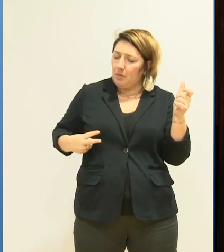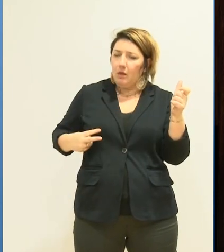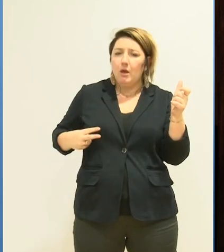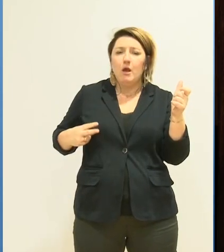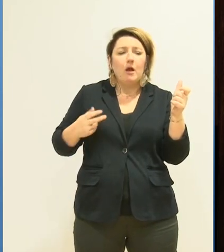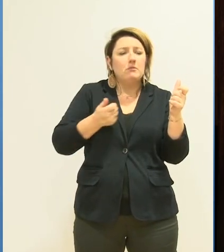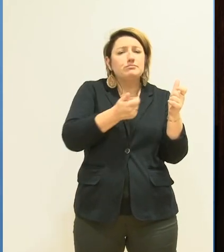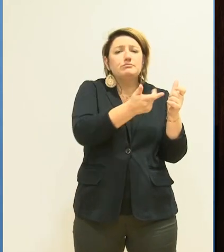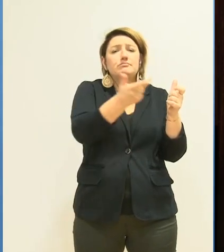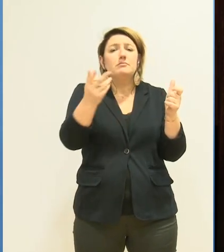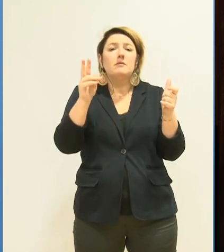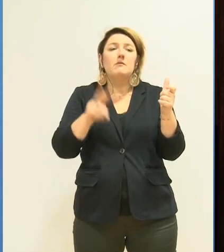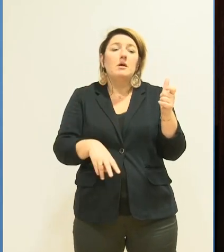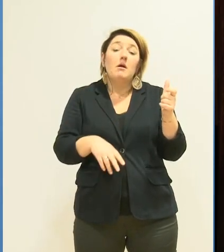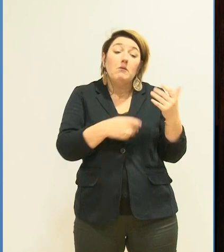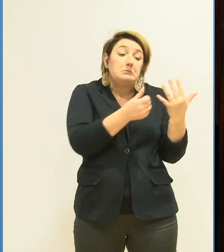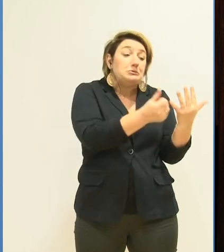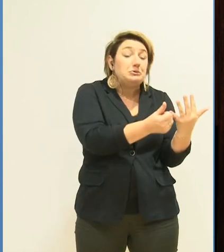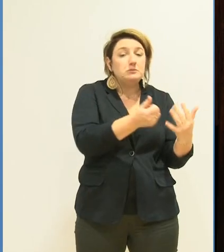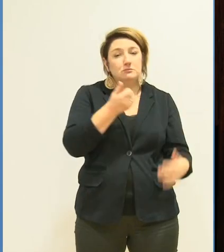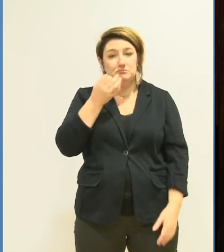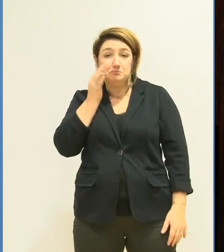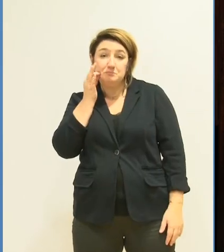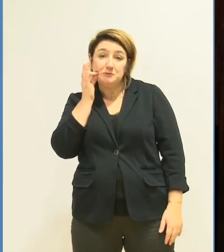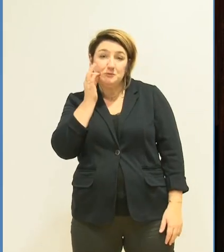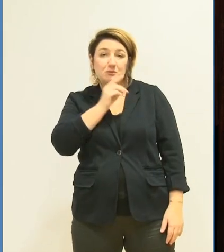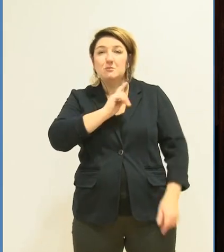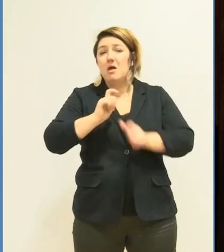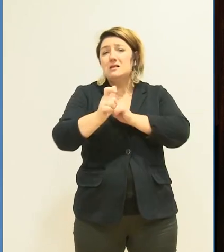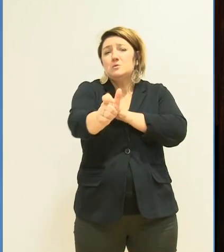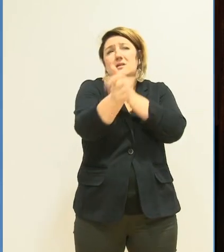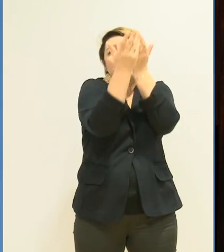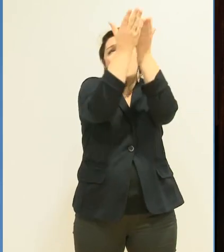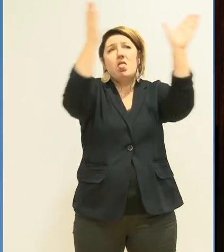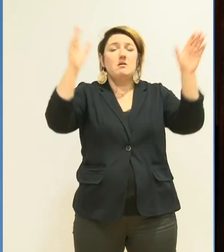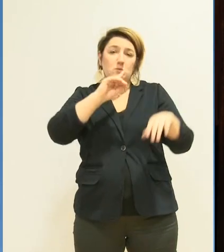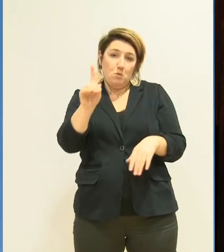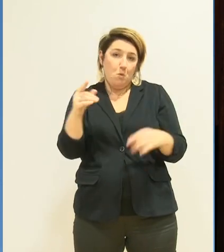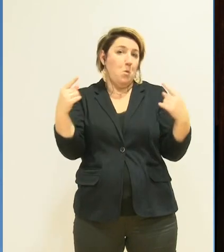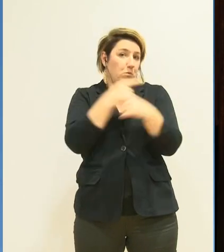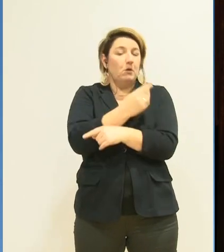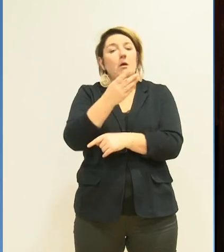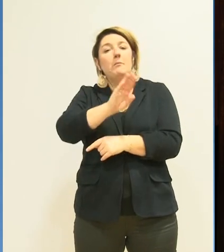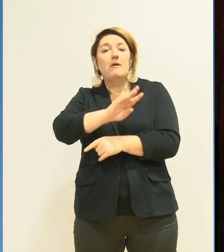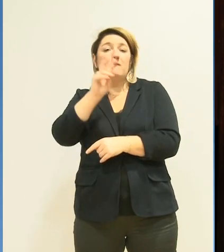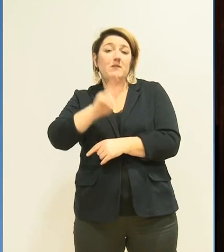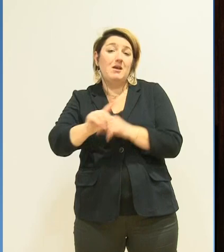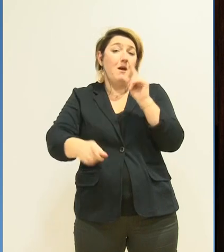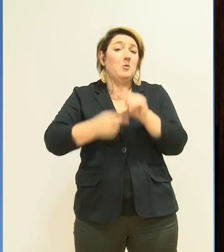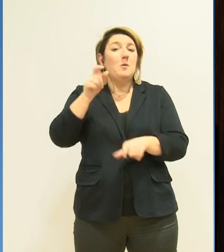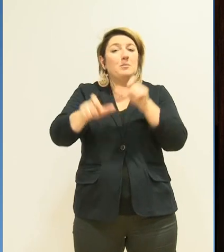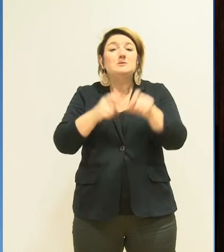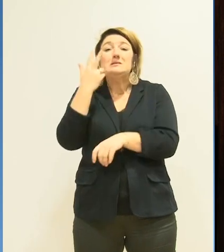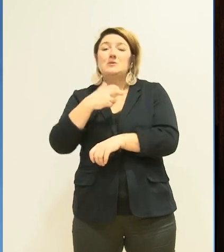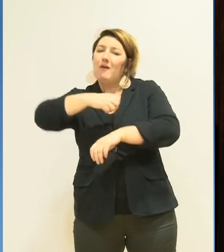dispositif de grande envergure au contraire mais d'ouvrir ce bâtiment au plus grand nombre et d'avoir